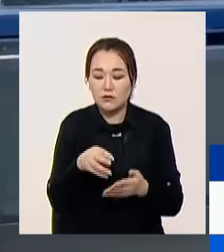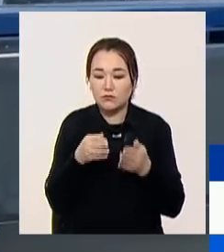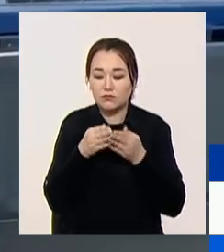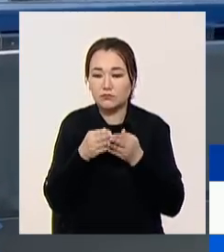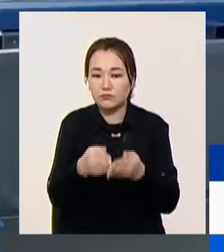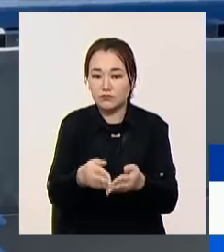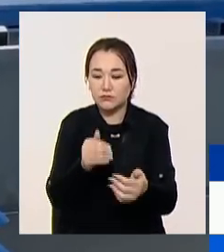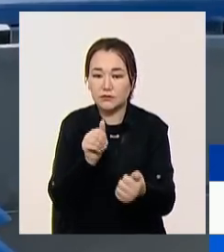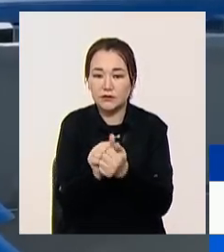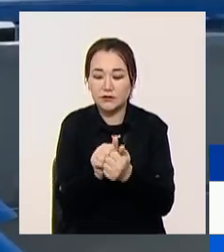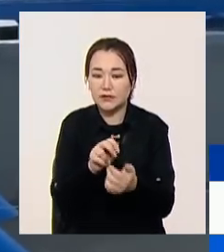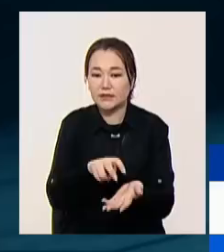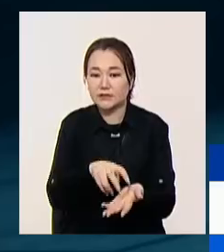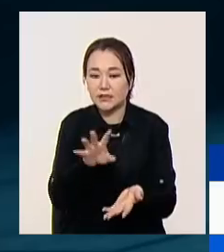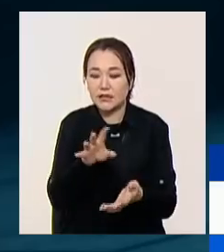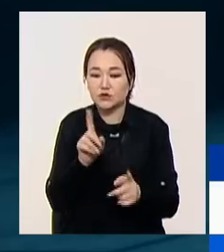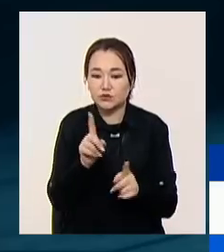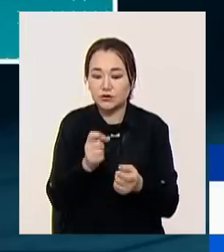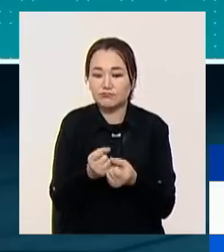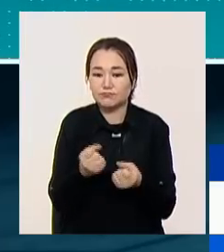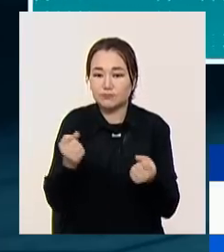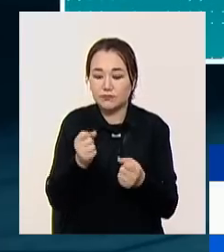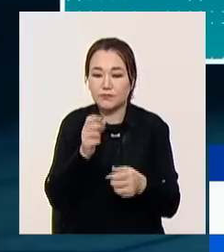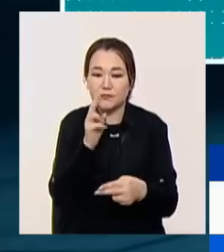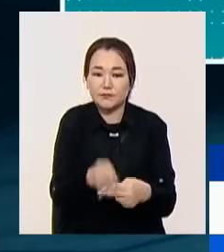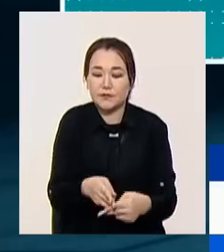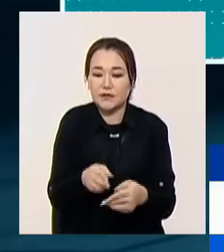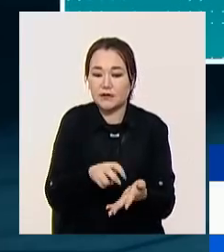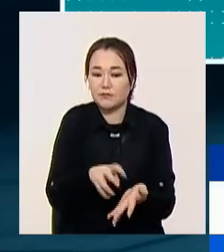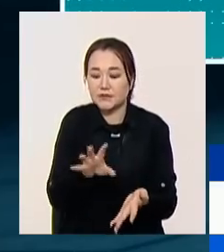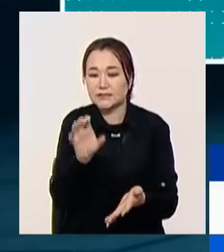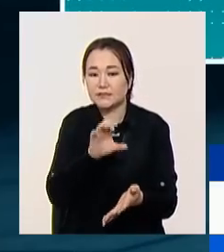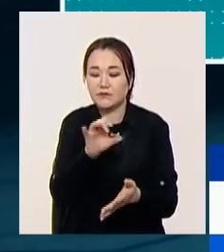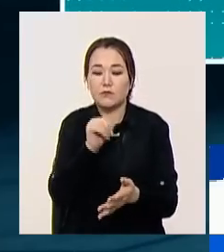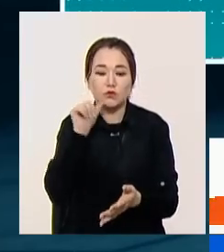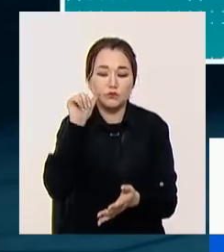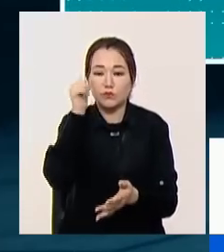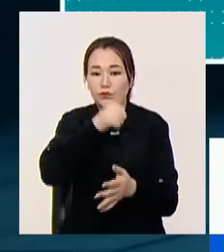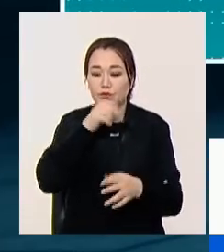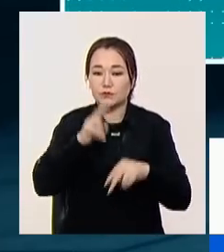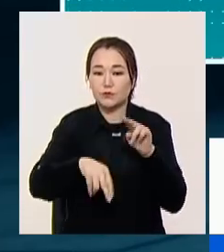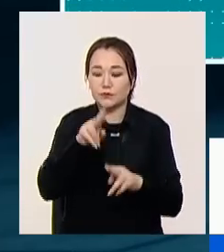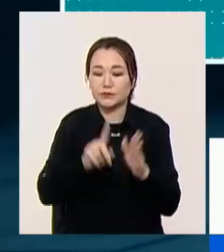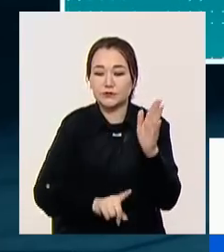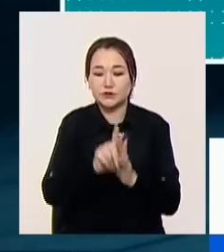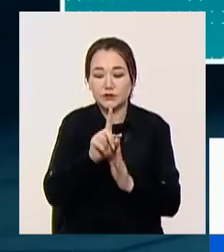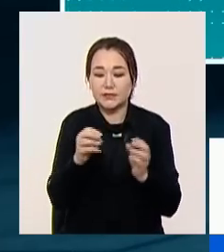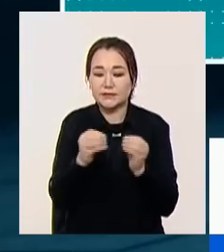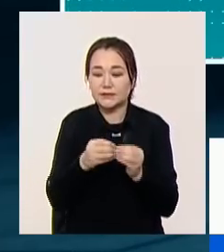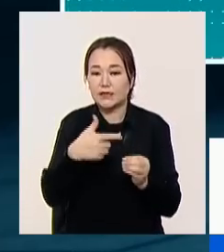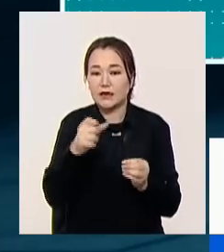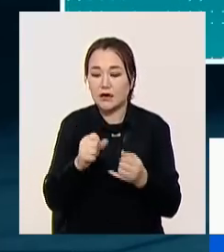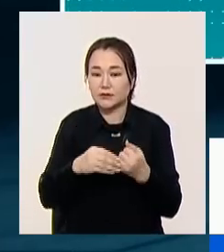водой, вот, не боялся разминировать. Строительство объекта началось в сентябре прошлого года. Площадь участка составляет 10